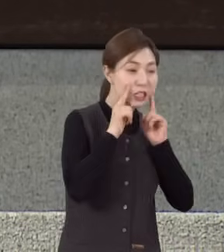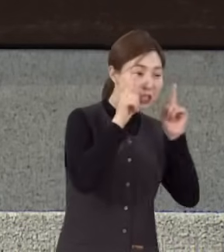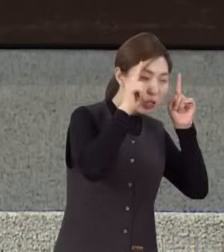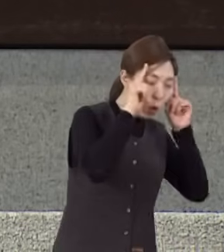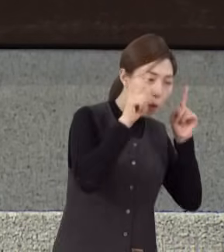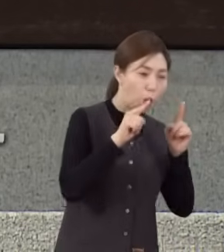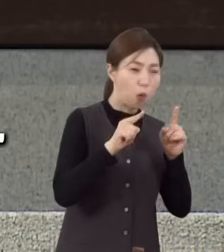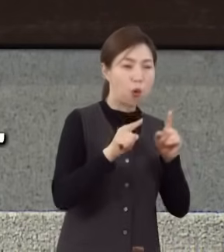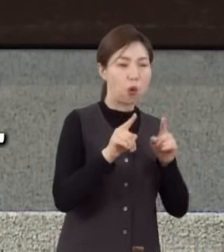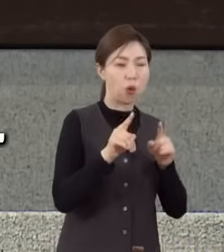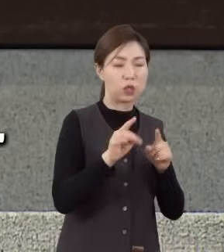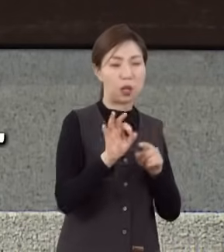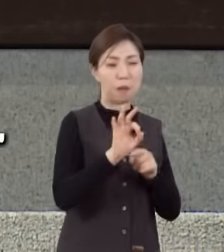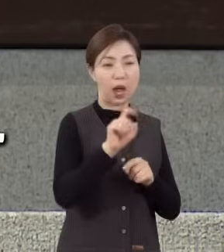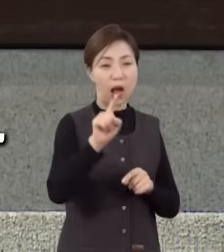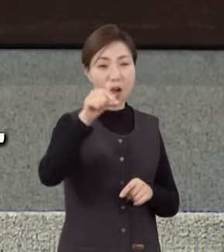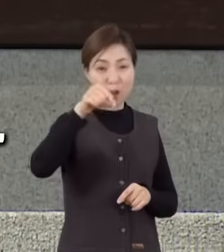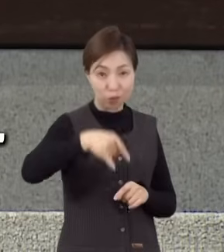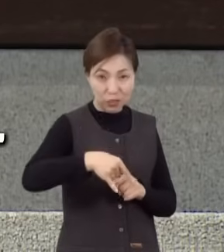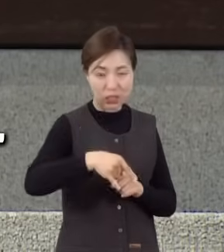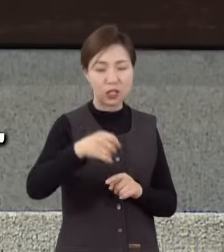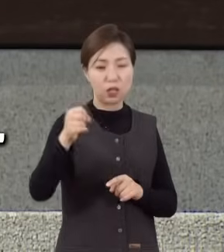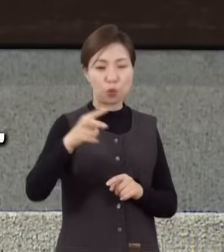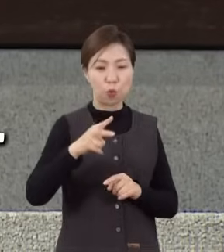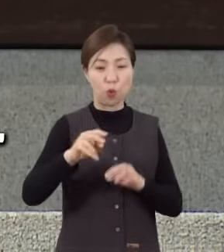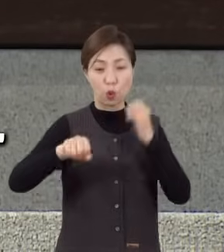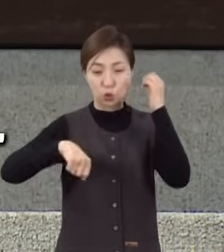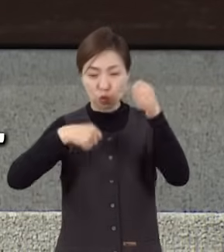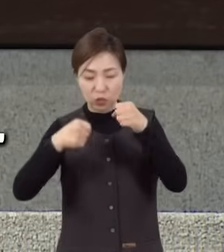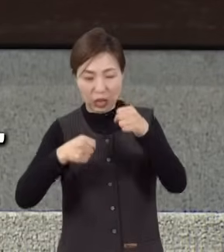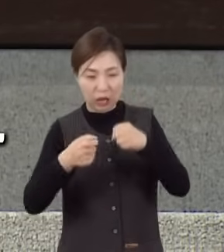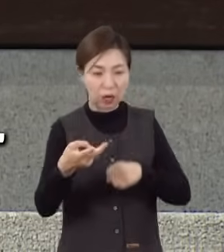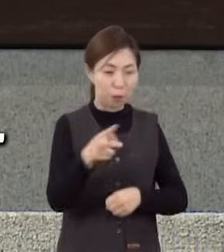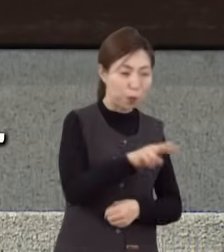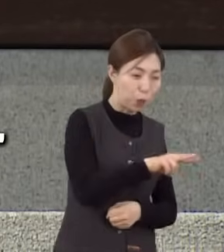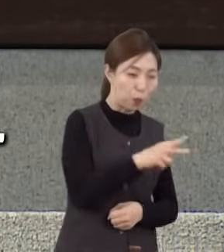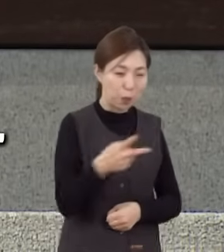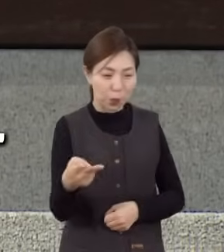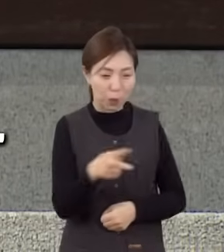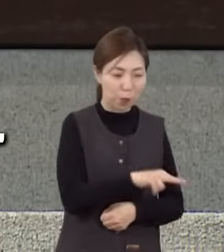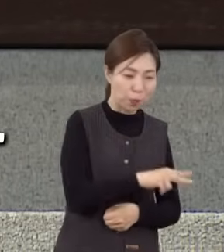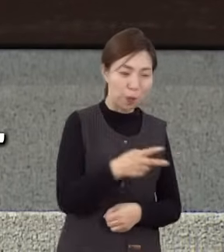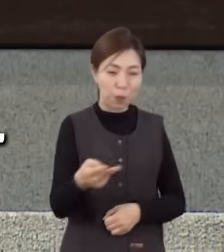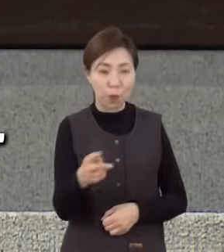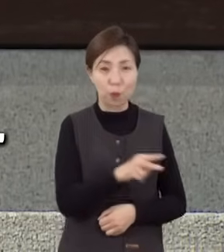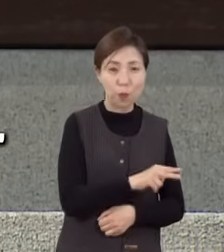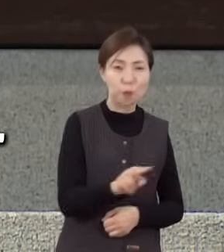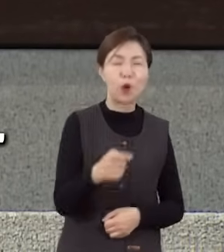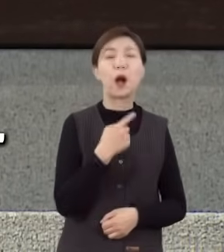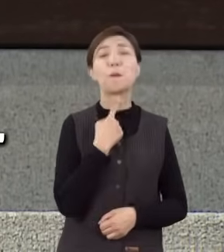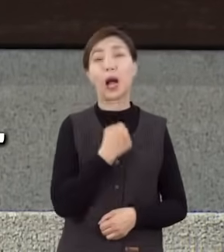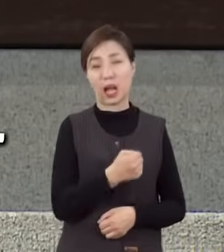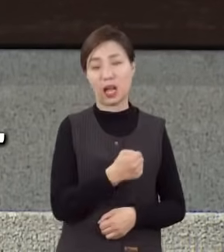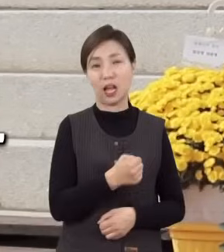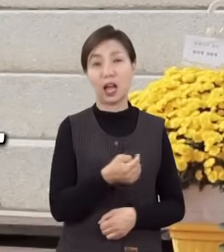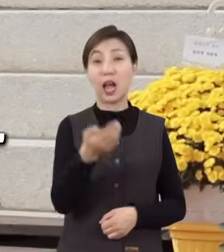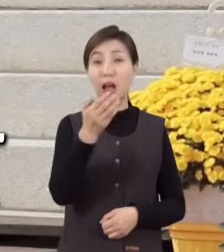태어났는데 사람으로 태어나도 비둘기로 살았던 업보의 습기가 강해서